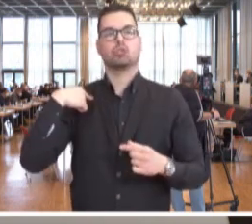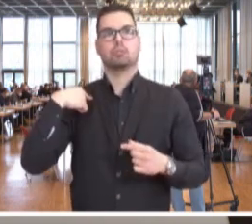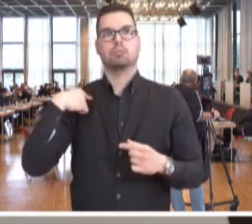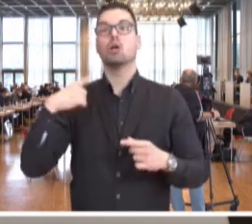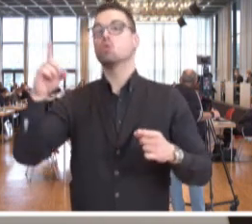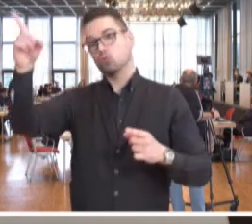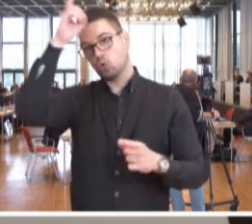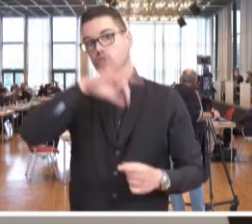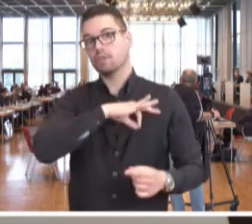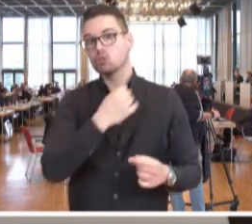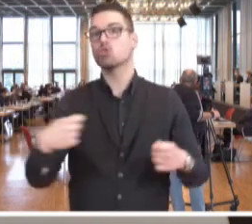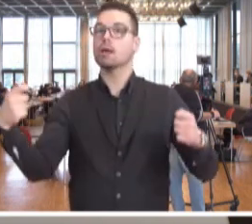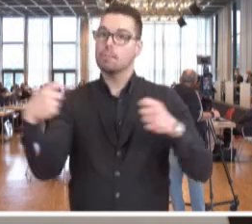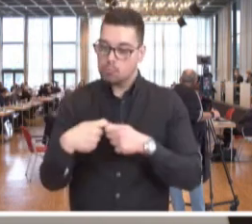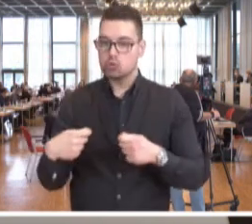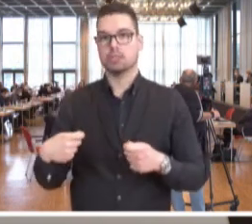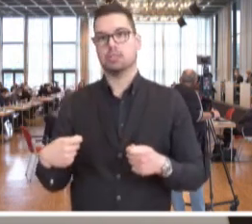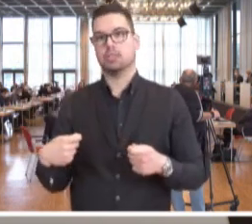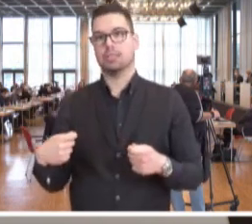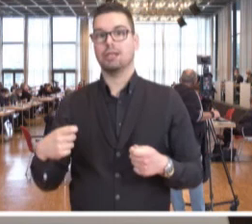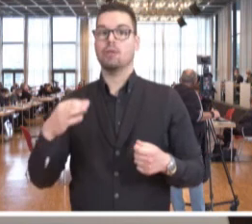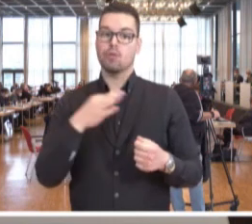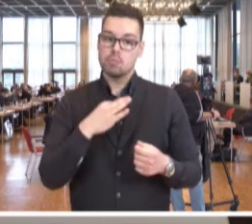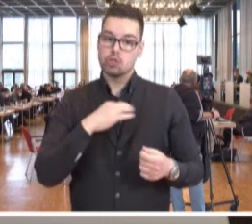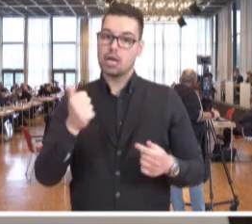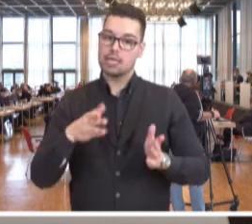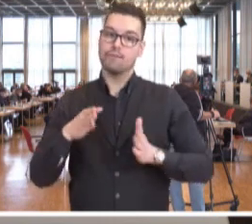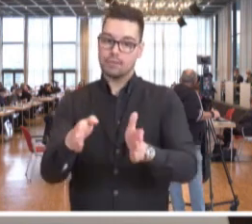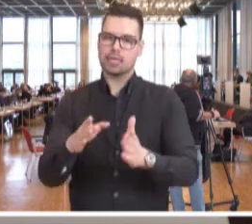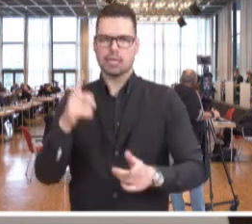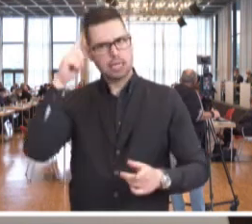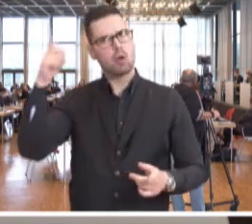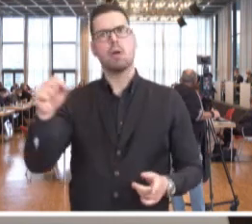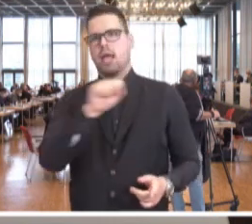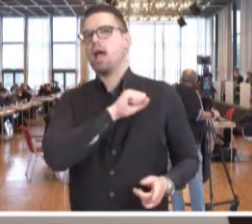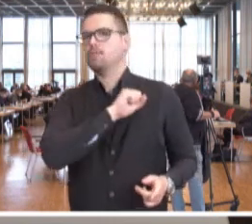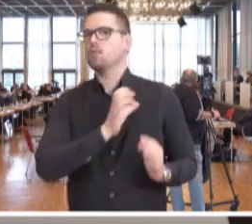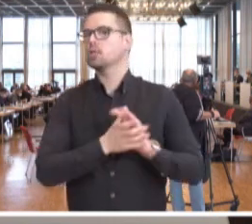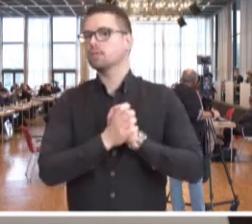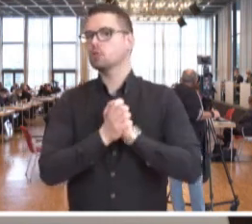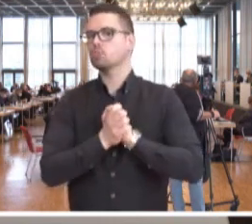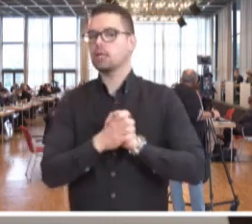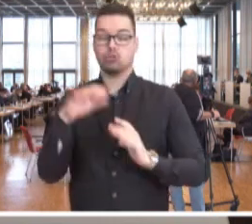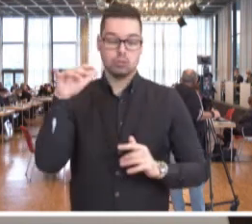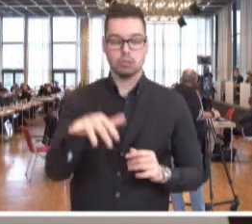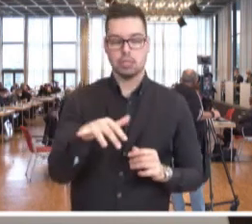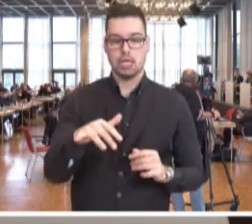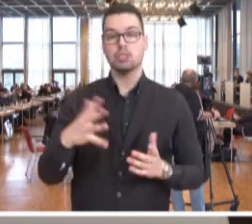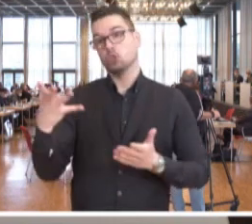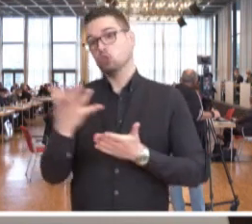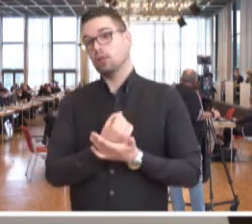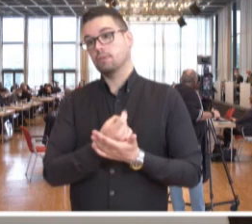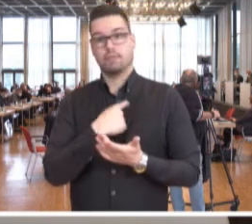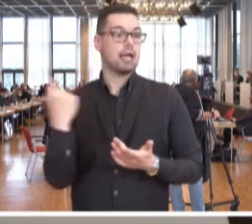der deutsch-französische Bund wäre für mich ein Weg, den ich für sehr erfolgversprechend halten würde, das zu erreichen,